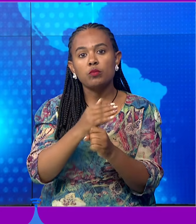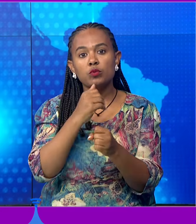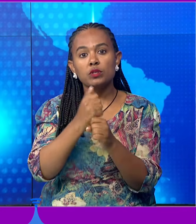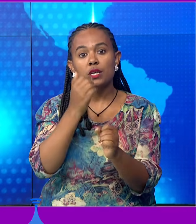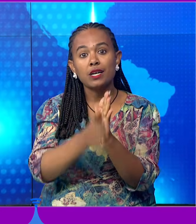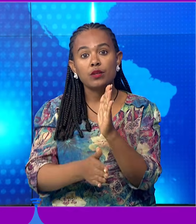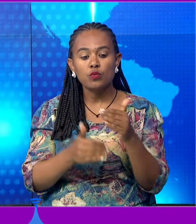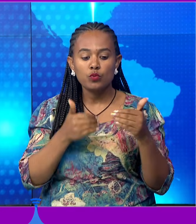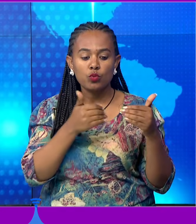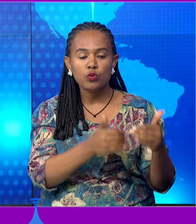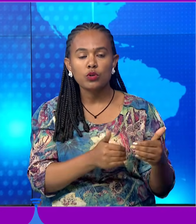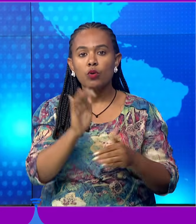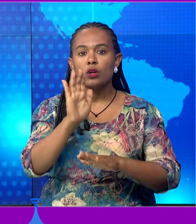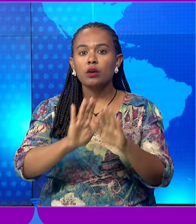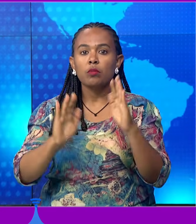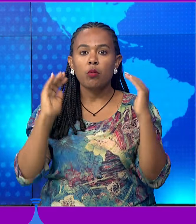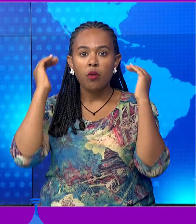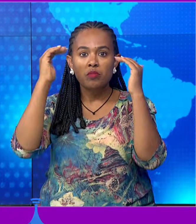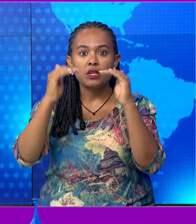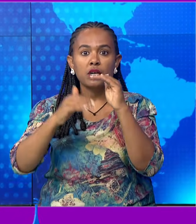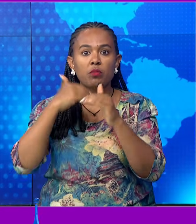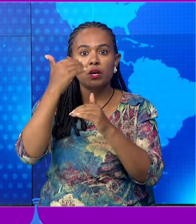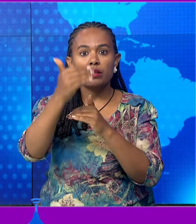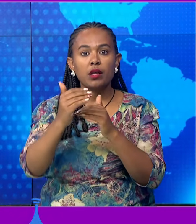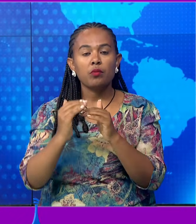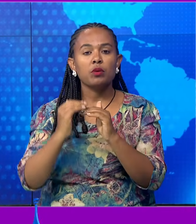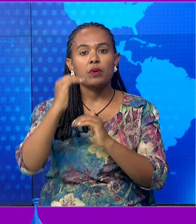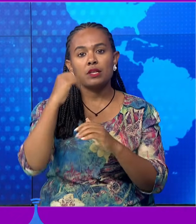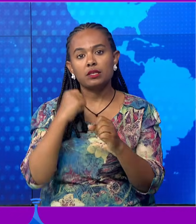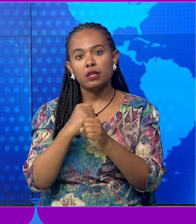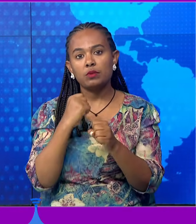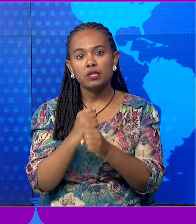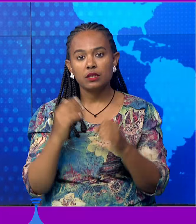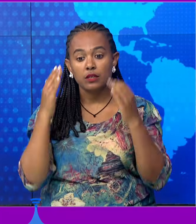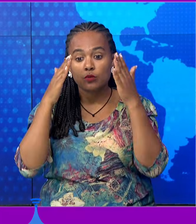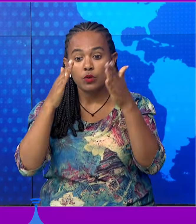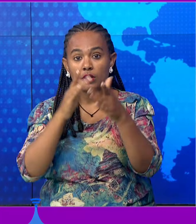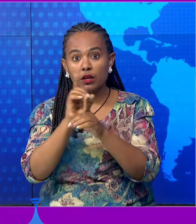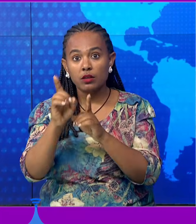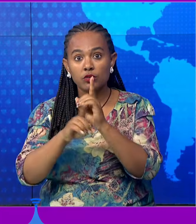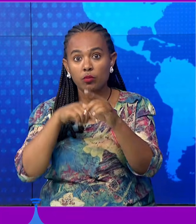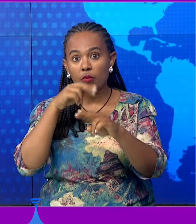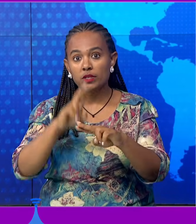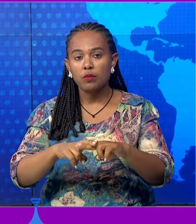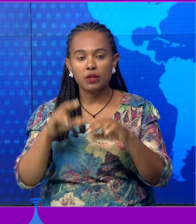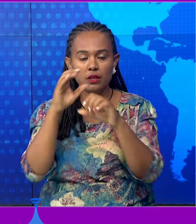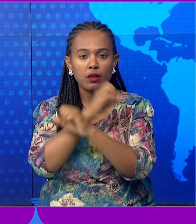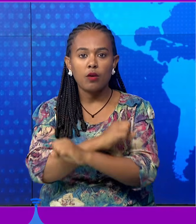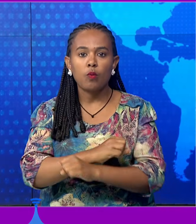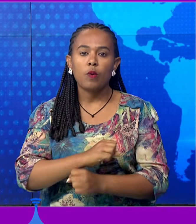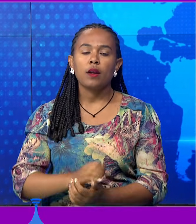ክንውን የጎን ለጎን የግምገማ መድረክ በቀጣይም ይበልጥ ስለመስራት የትኩረት አቅጣጫ በማስቀመጥ